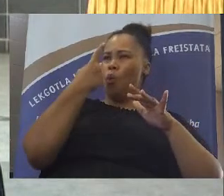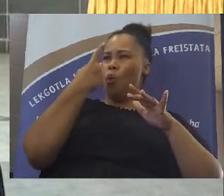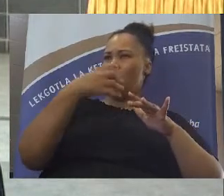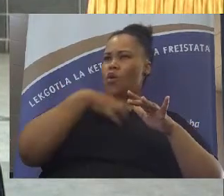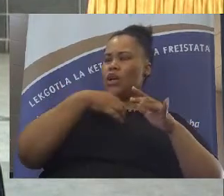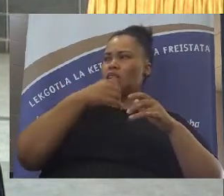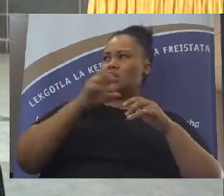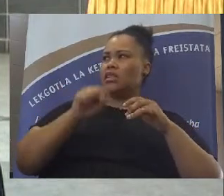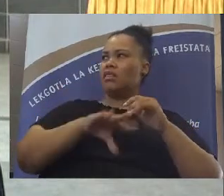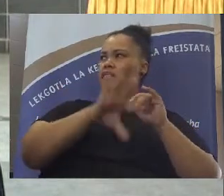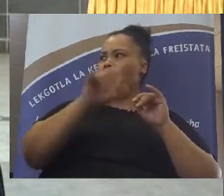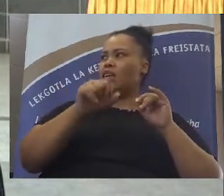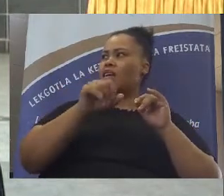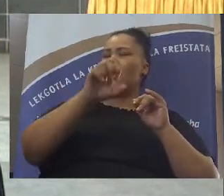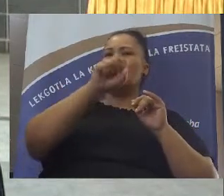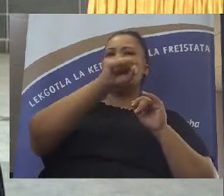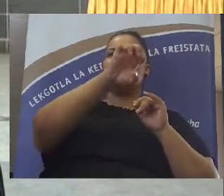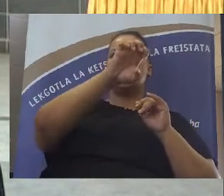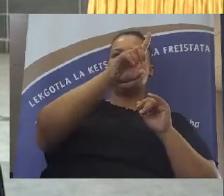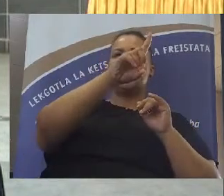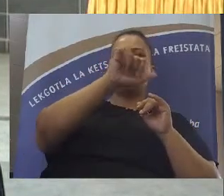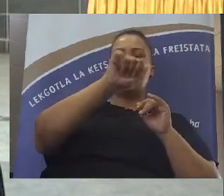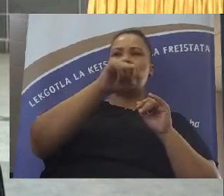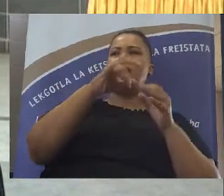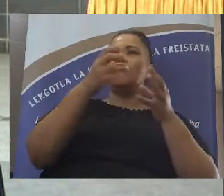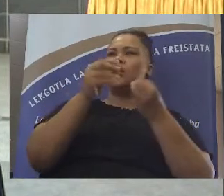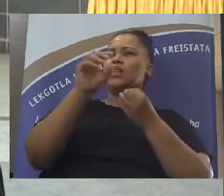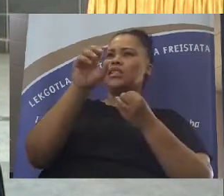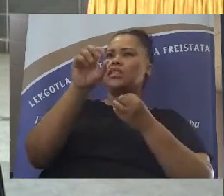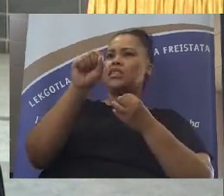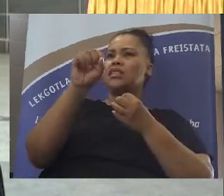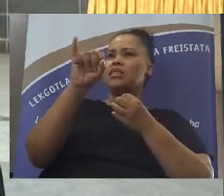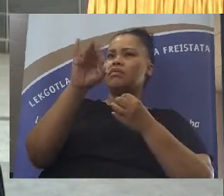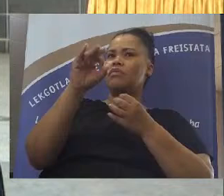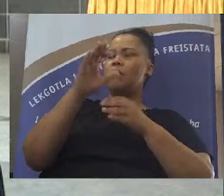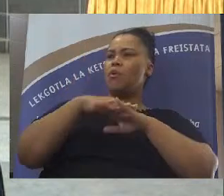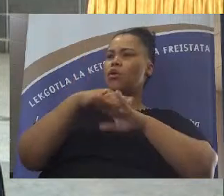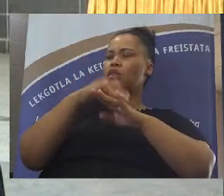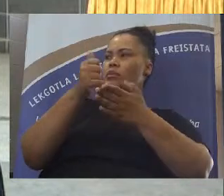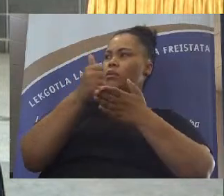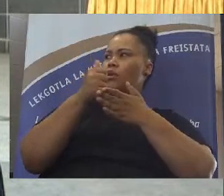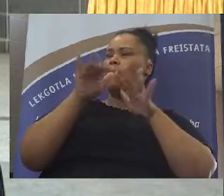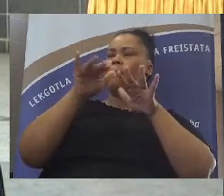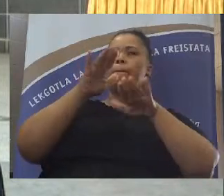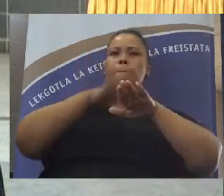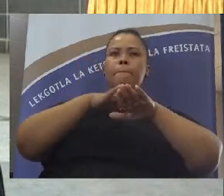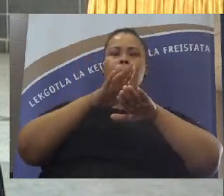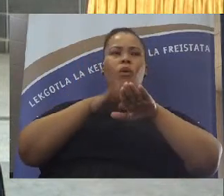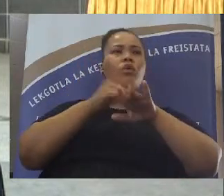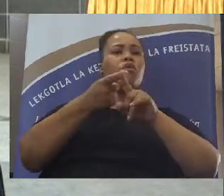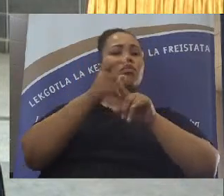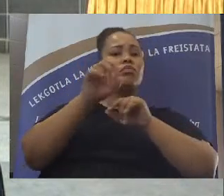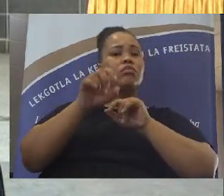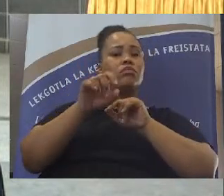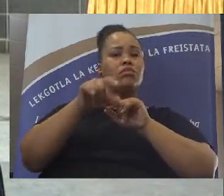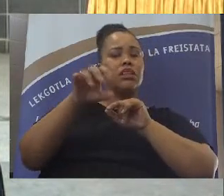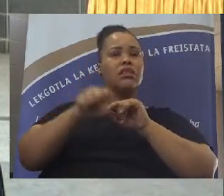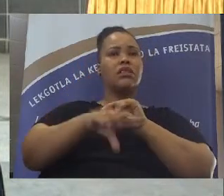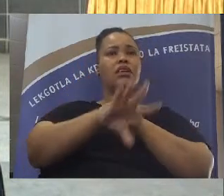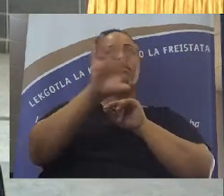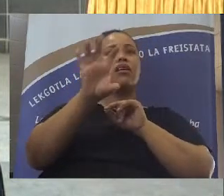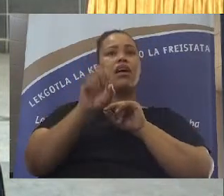ons meer support kan kry van SIDA en SIFA af, sal ons meer mense hê wat werk en wat in die lande wat in ons